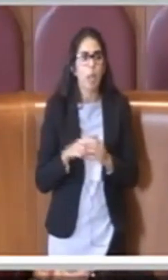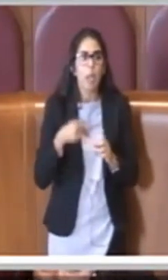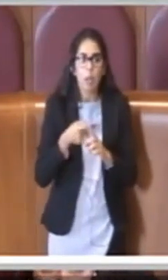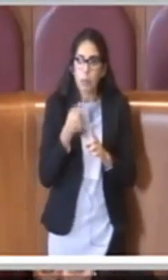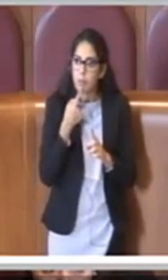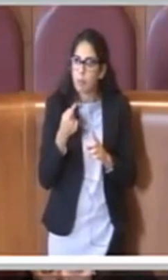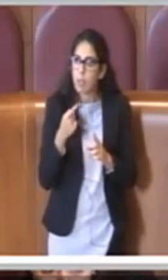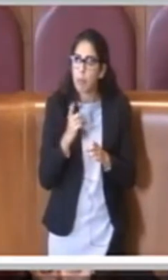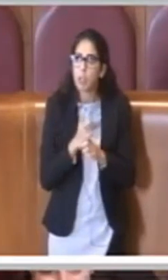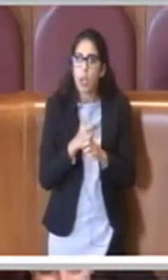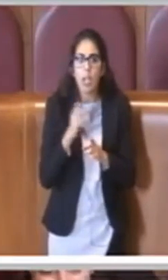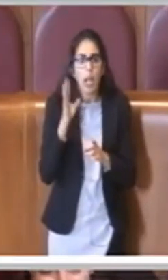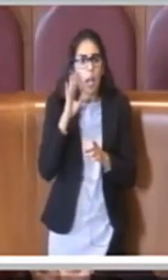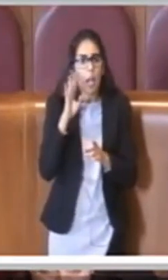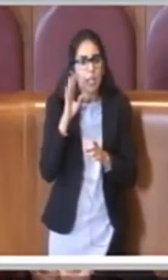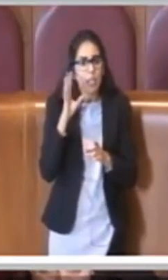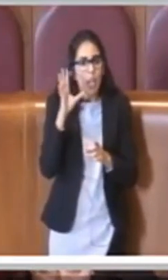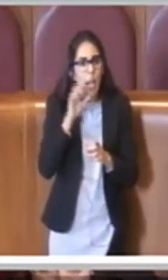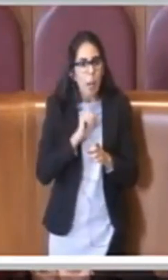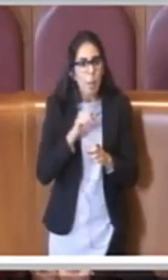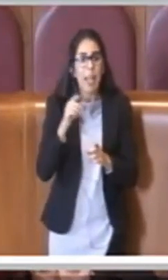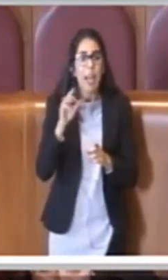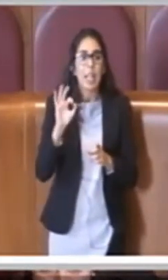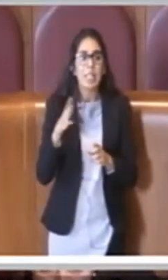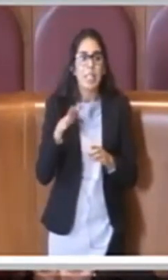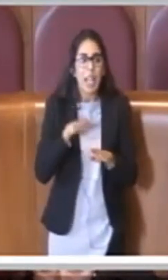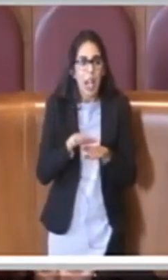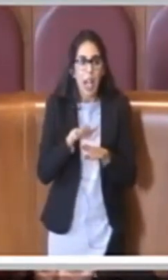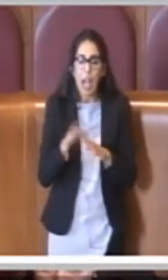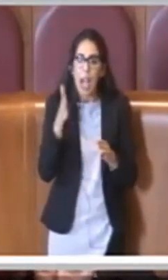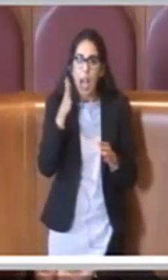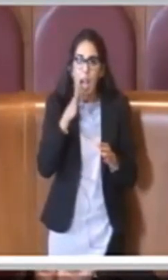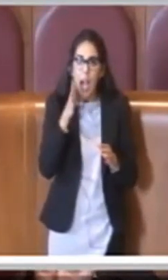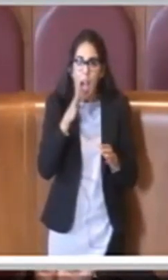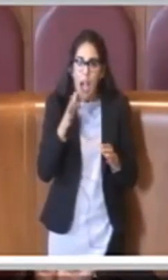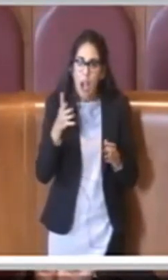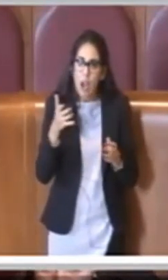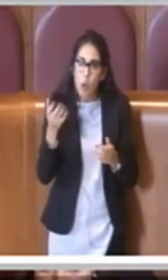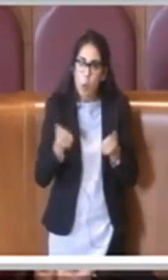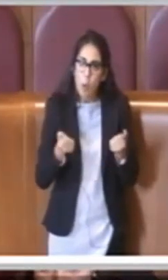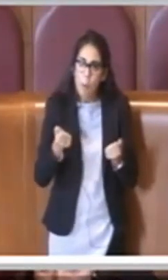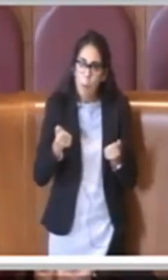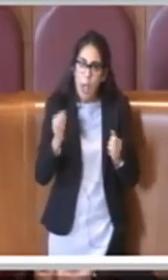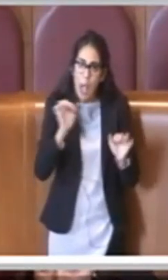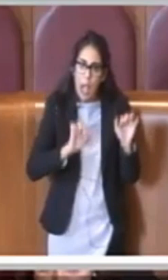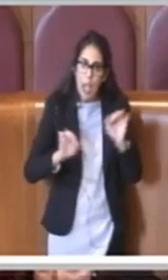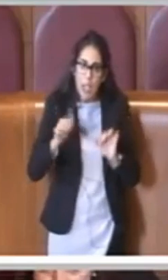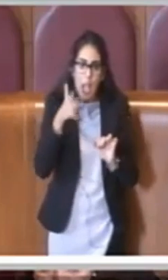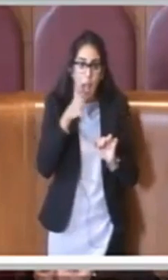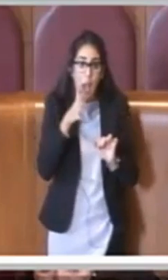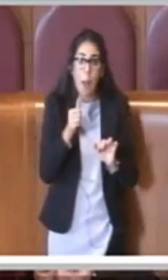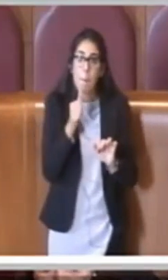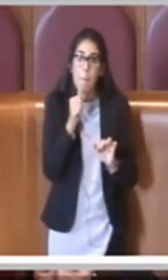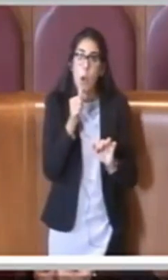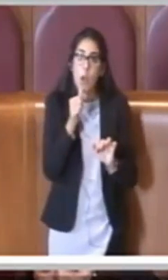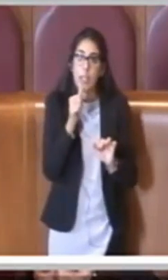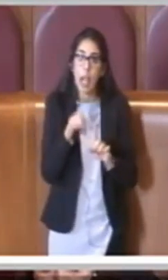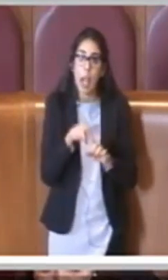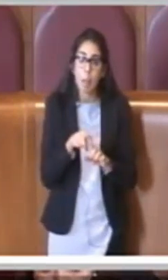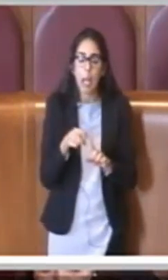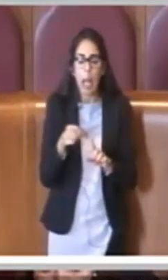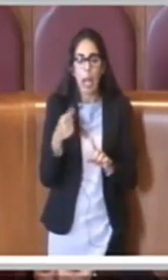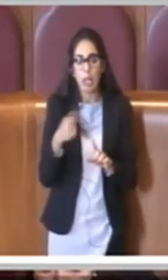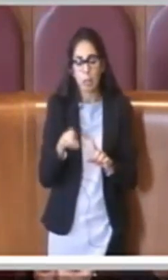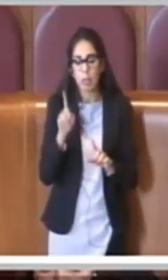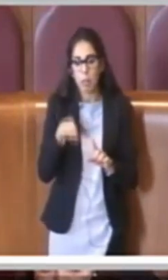l'acqua potabile per lavare i veicoli. Qui richiede probabilmente anche degli